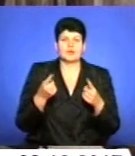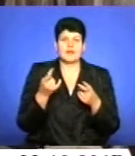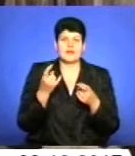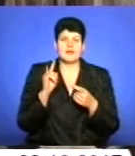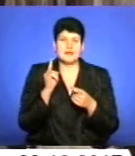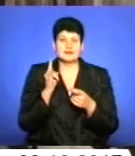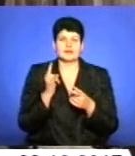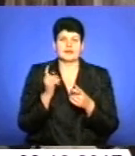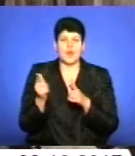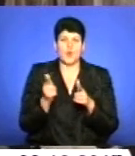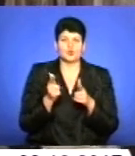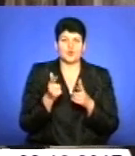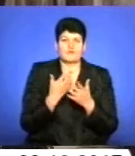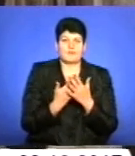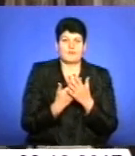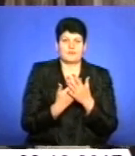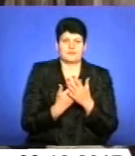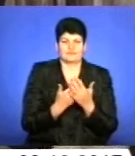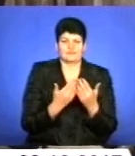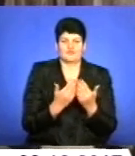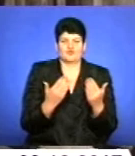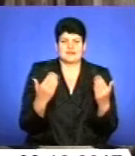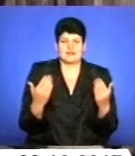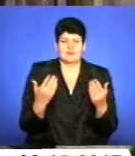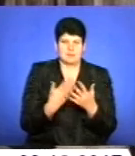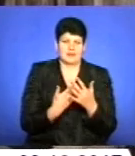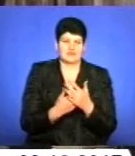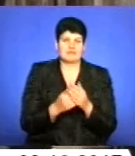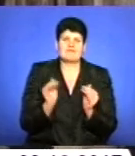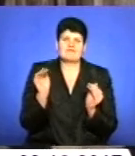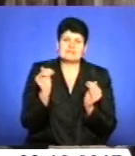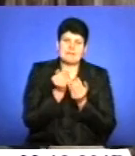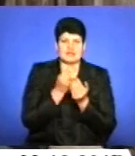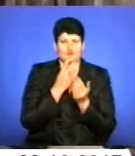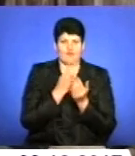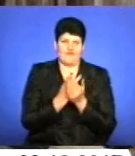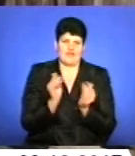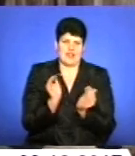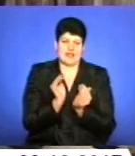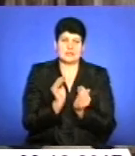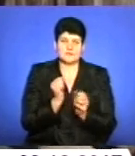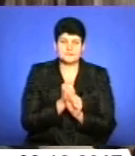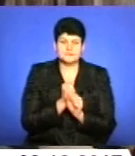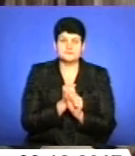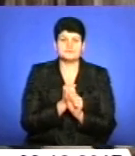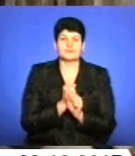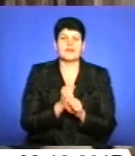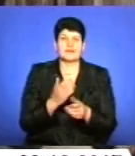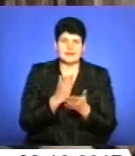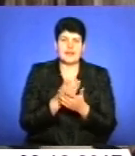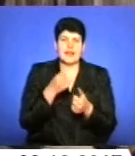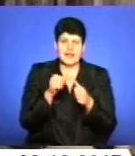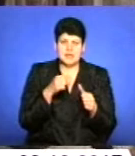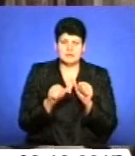основі готових музейних зразків, просто в зменшеному вигляді. Так само я маю і ліплені